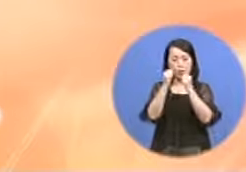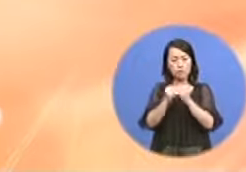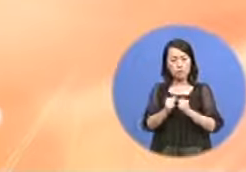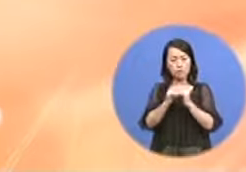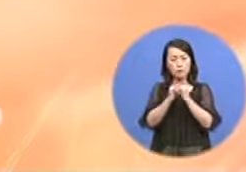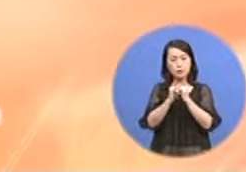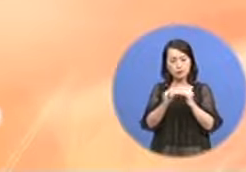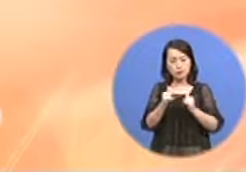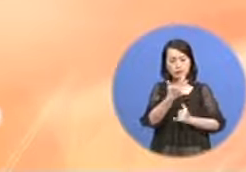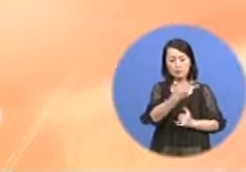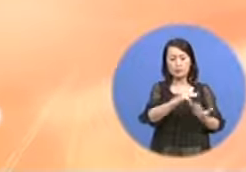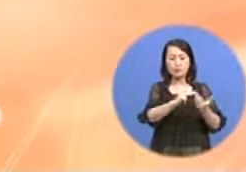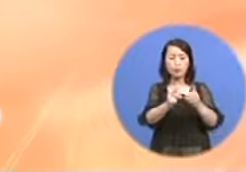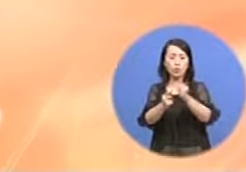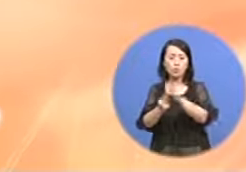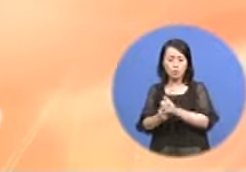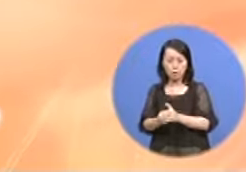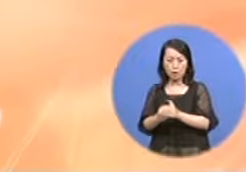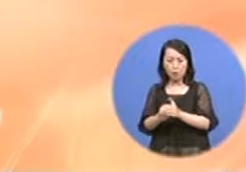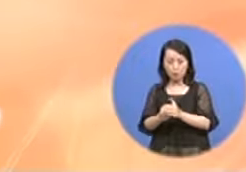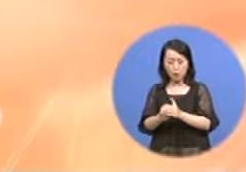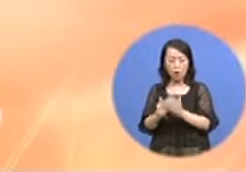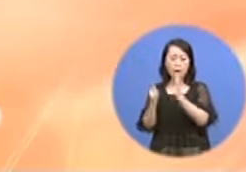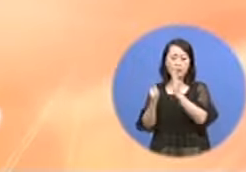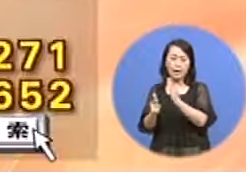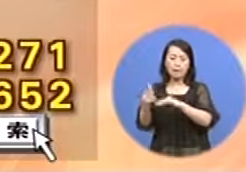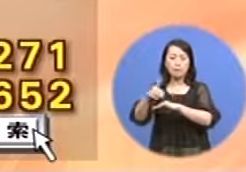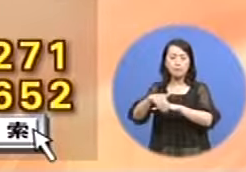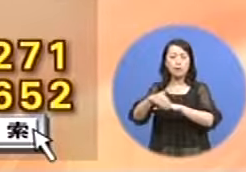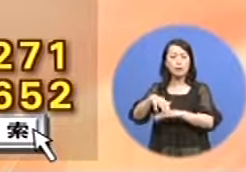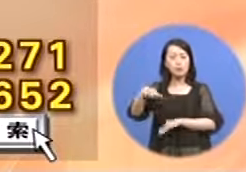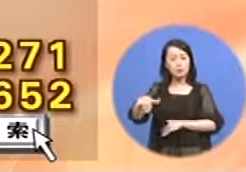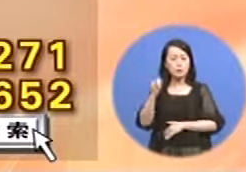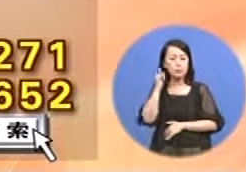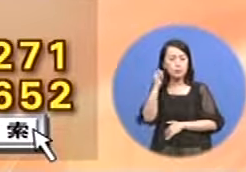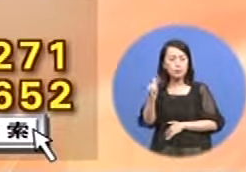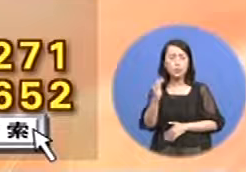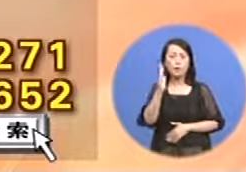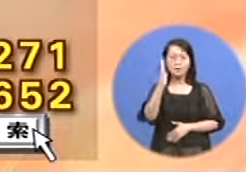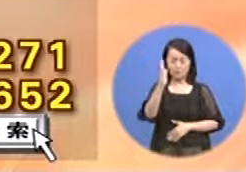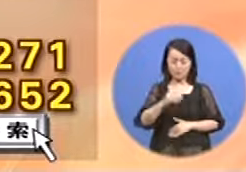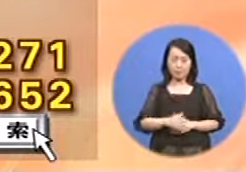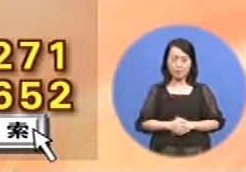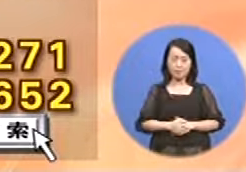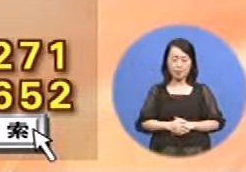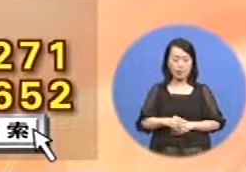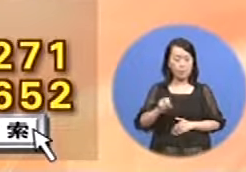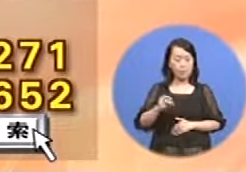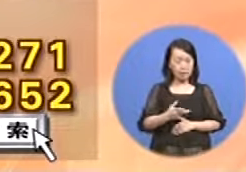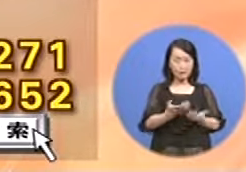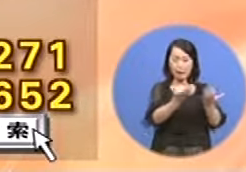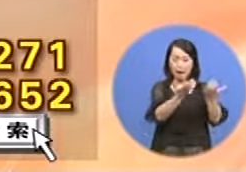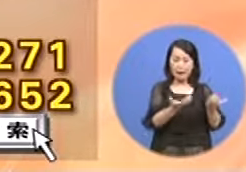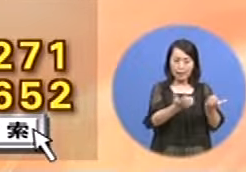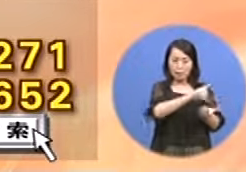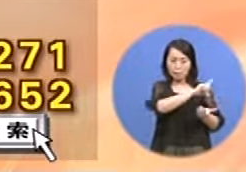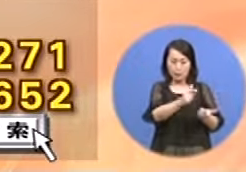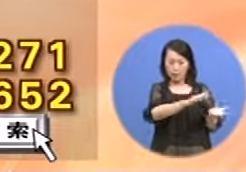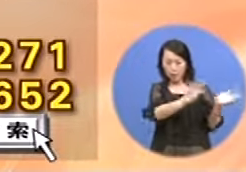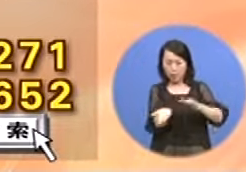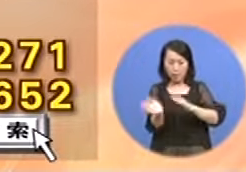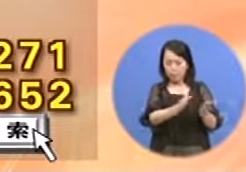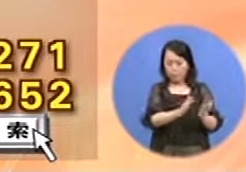村の耐震相談窓口にお問い合わせください。また県では地震によって家具などが転倒しない